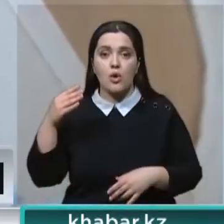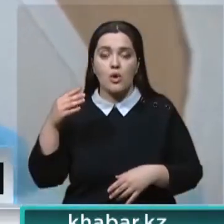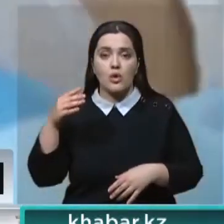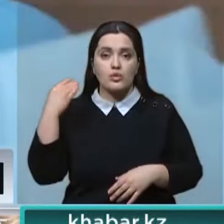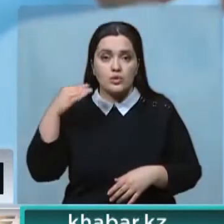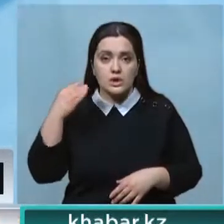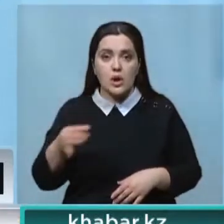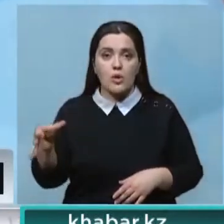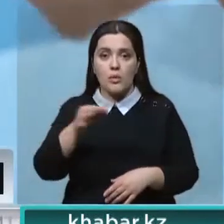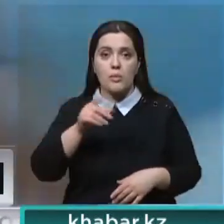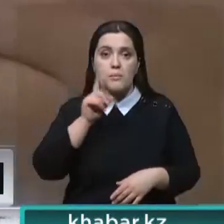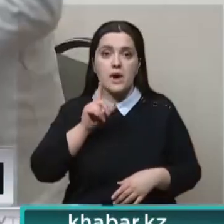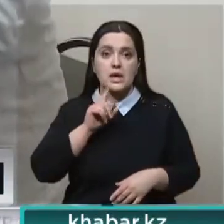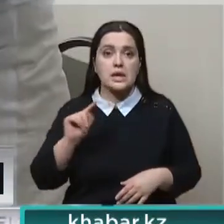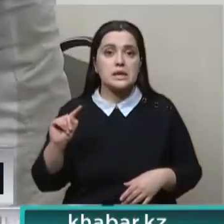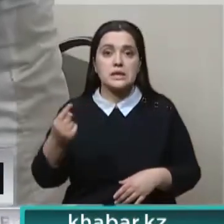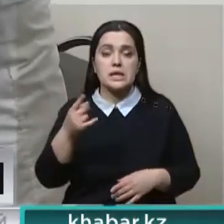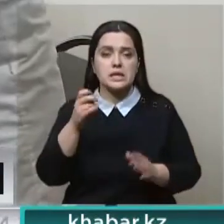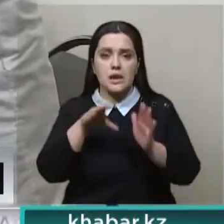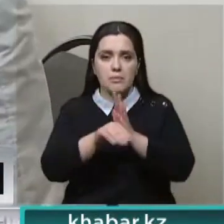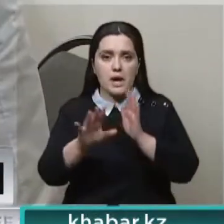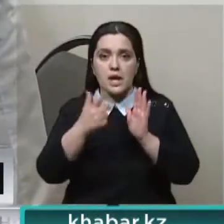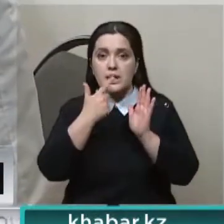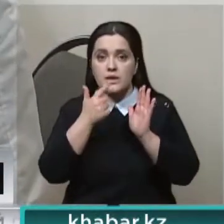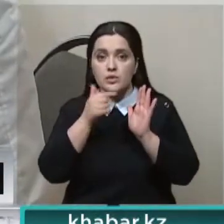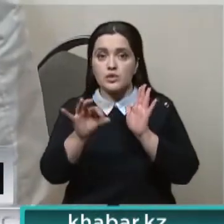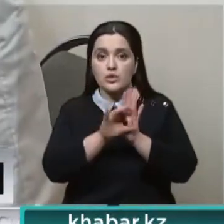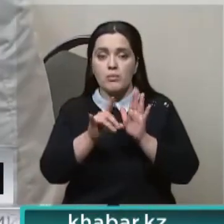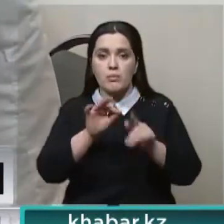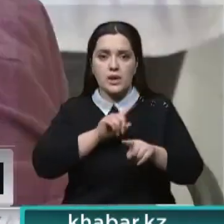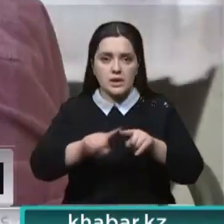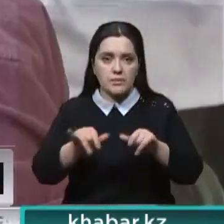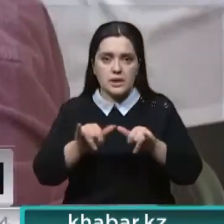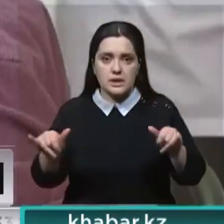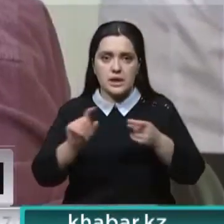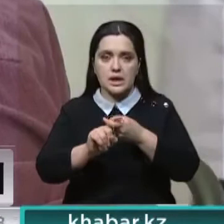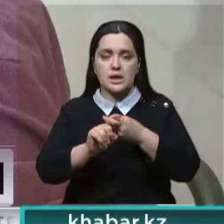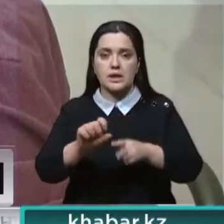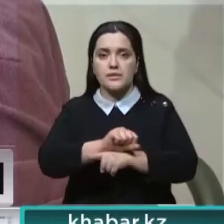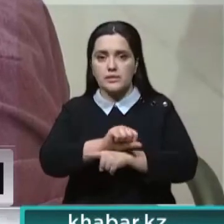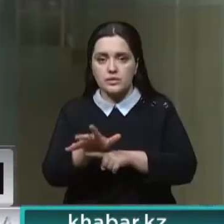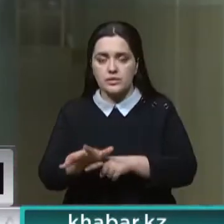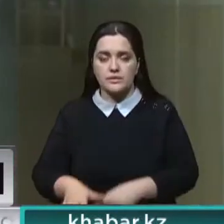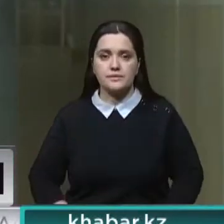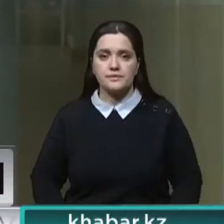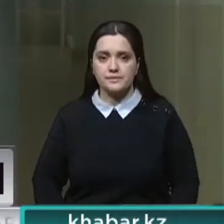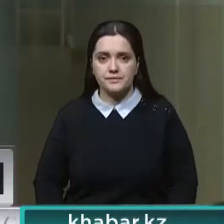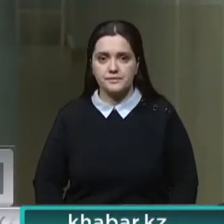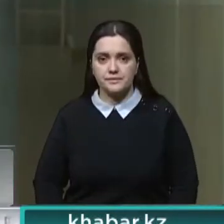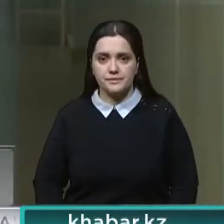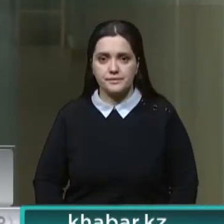Туркестанская область пока единственная в стране, не попавшая в красную зону по темпу распространения коронавируса.